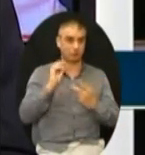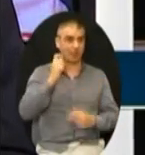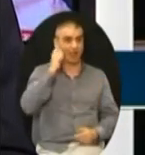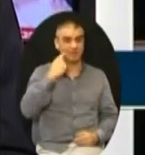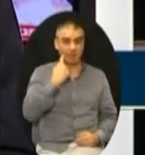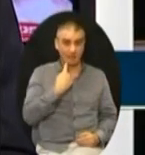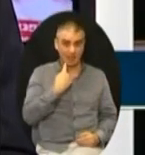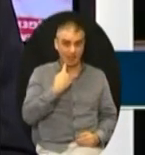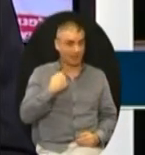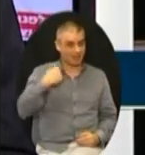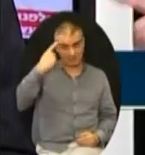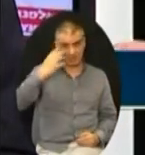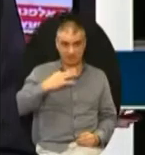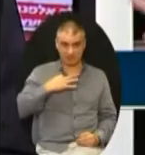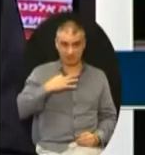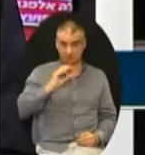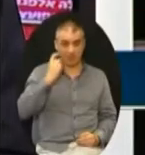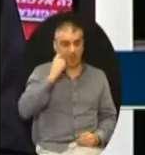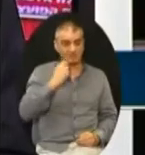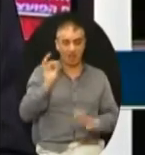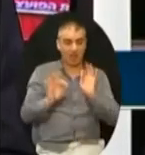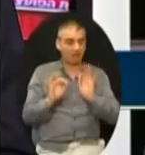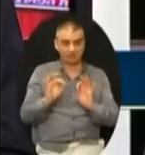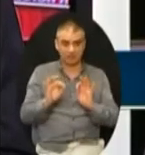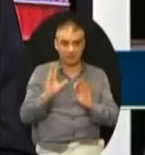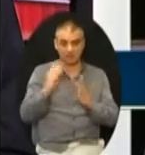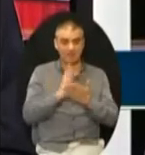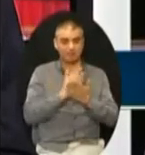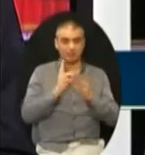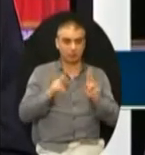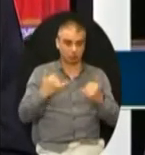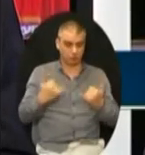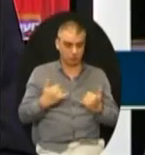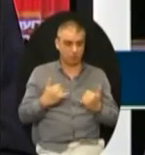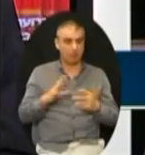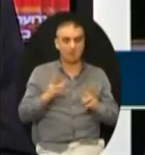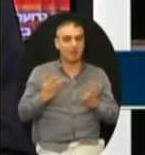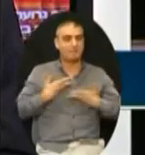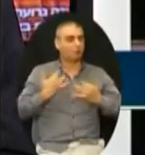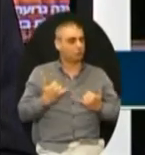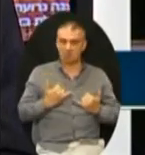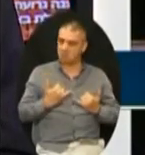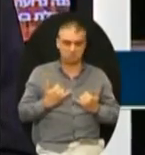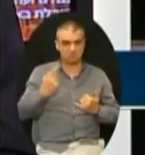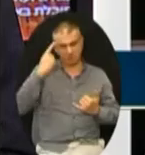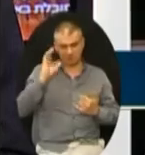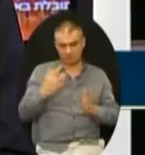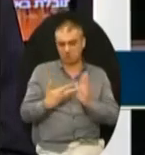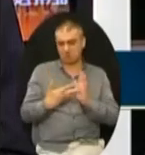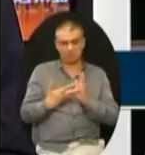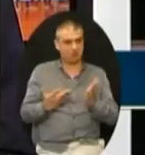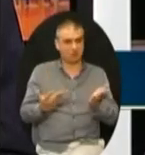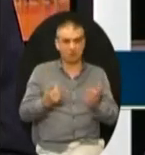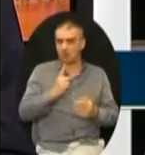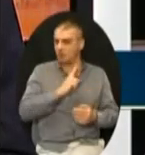העבירה הפלילית, לדעתי, של עבירת ההסתה, לפי הפסיקה הקיימת, לפי הפוליסי הקיים, להערכתי, ואפשר לבדוק את הדברים.